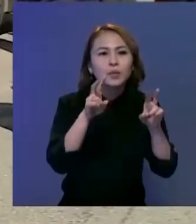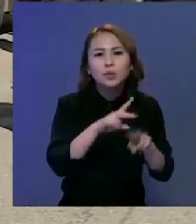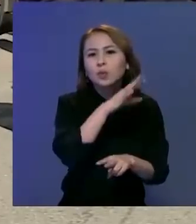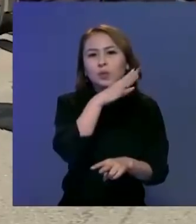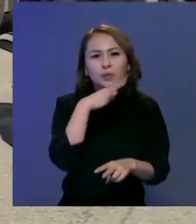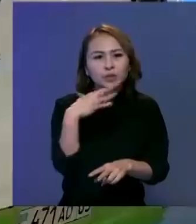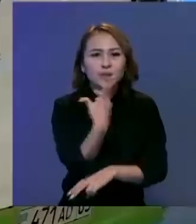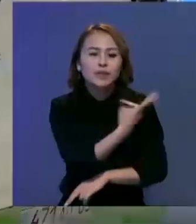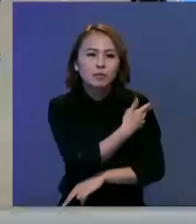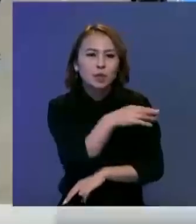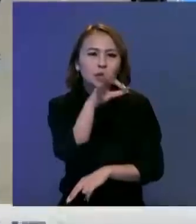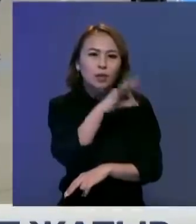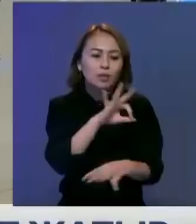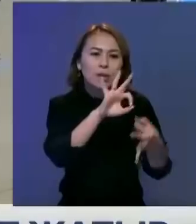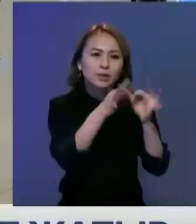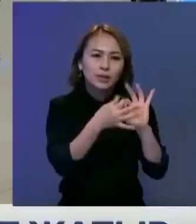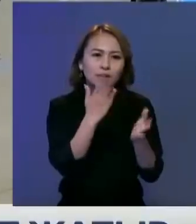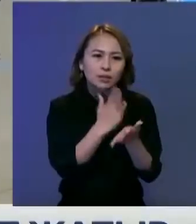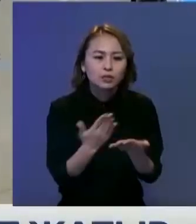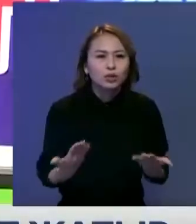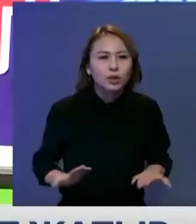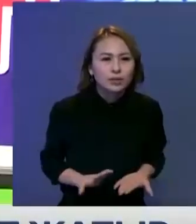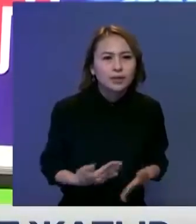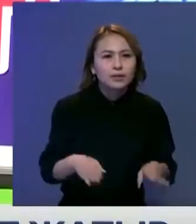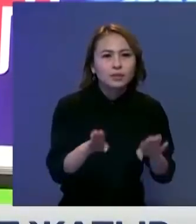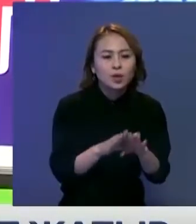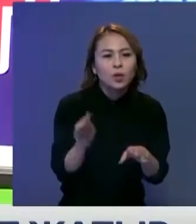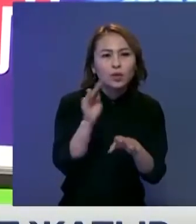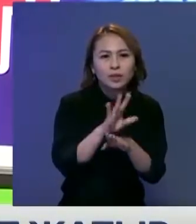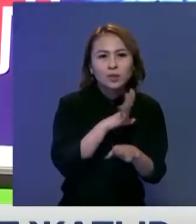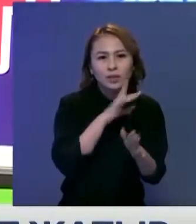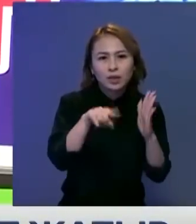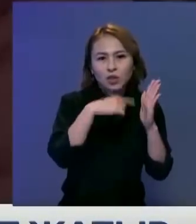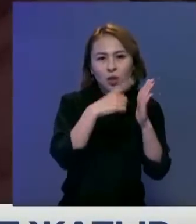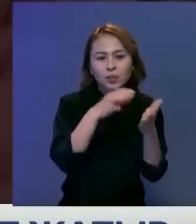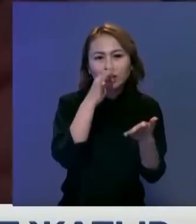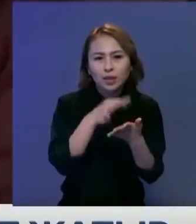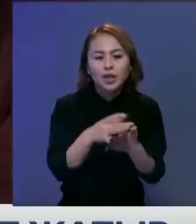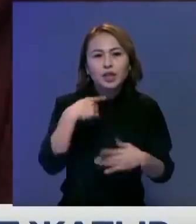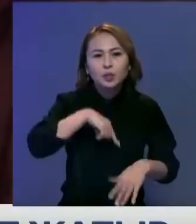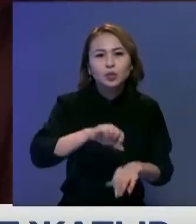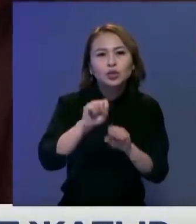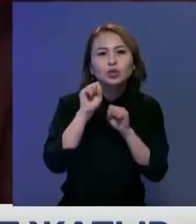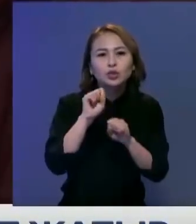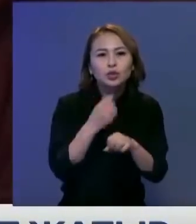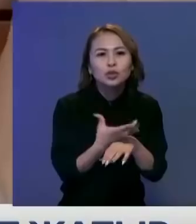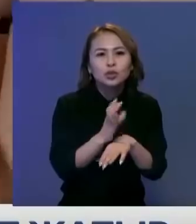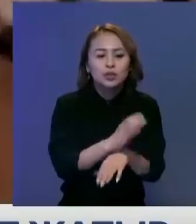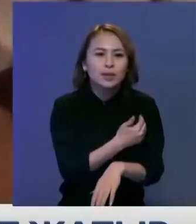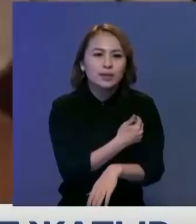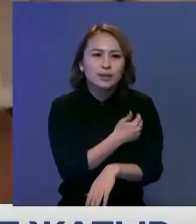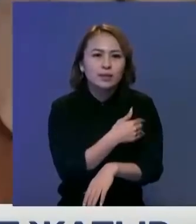Ондағы мамандар көпшілікке екпет тұралы мәліметпен қатар, тұрғындар тарапынан қойылған сауалдарға жауап берді. Емунитетінің